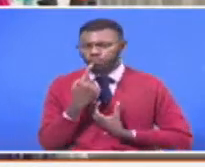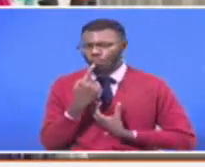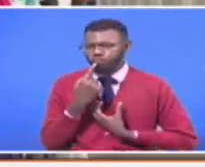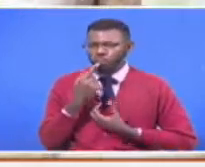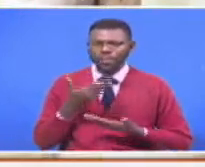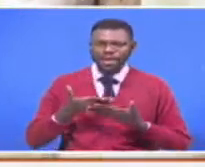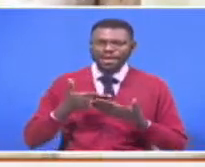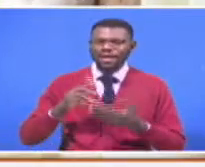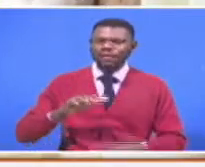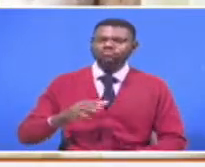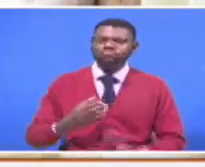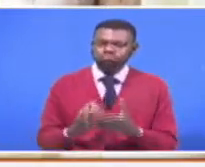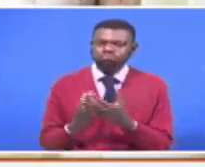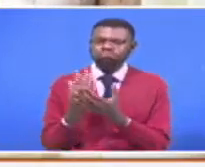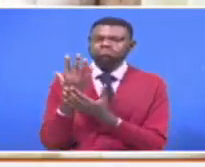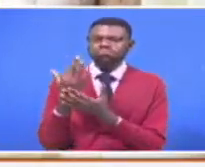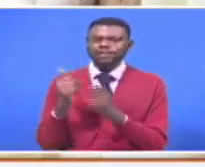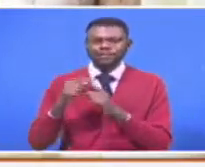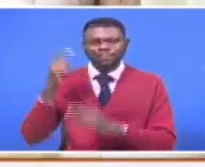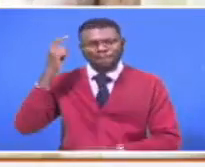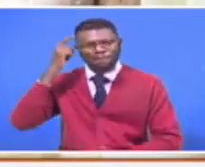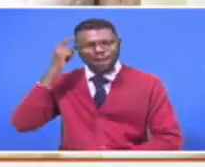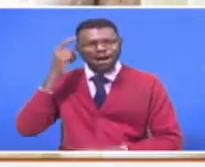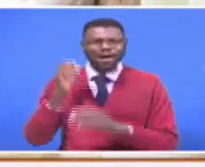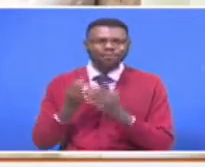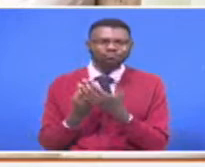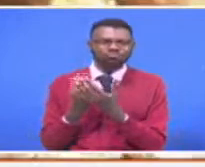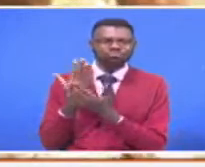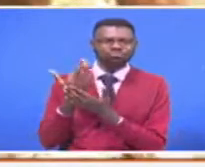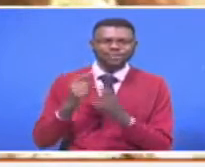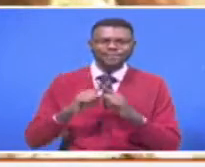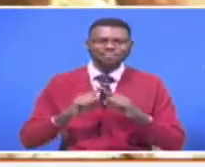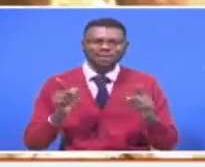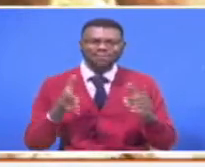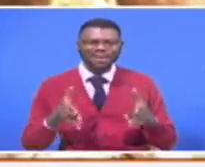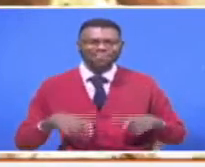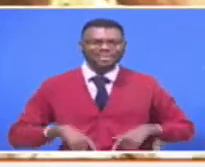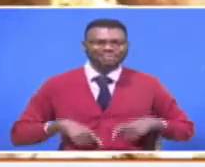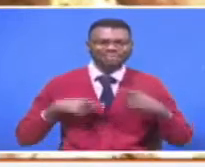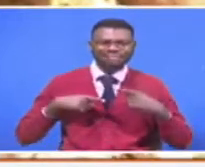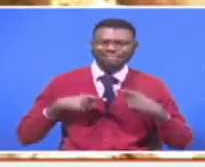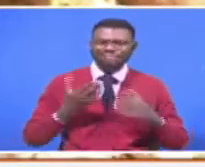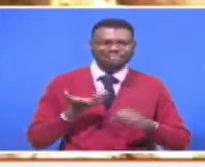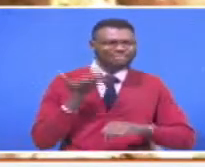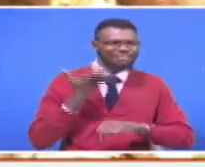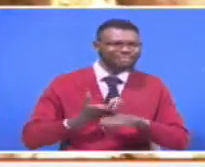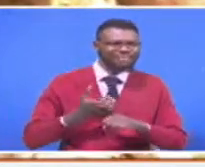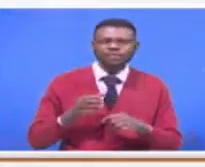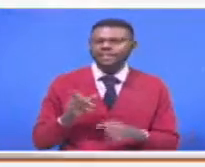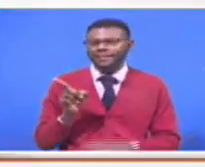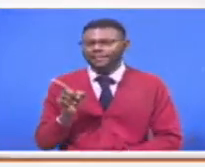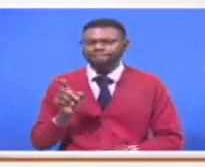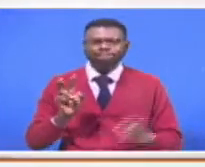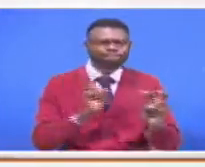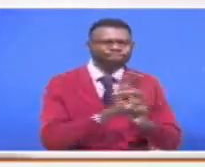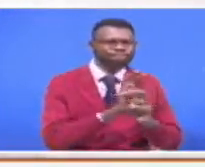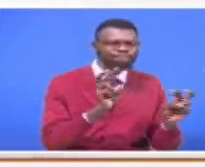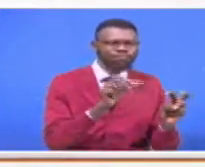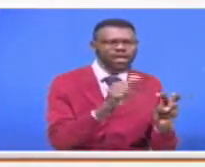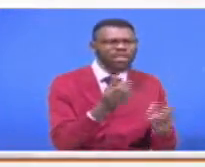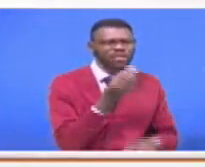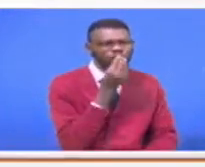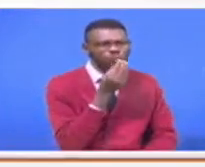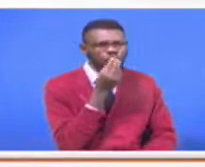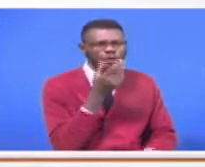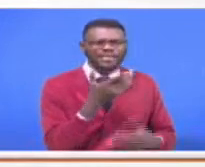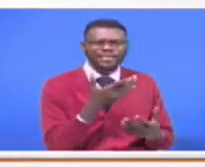hata akili. Hata hivyo, gharama kubwa ya maisha imemlazimu kutafuta vyakula mbadala ili